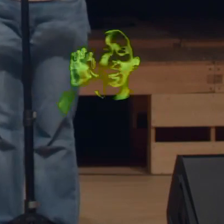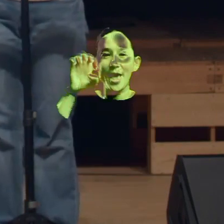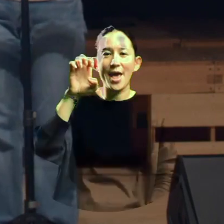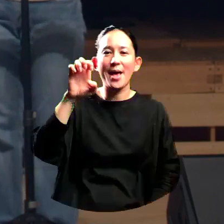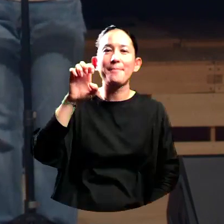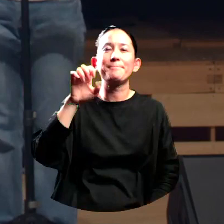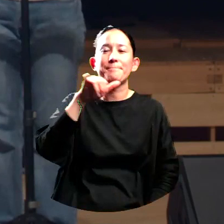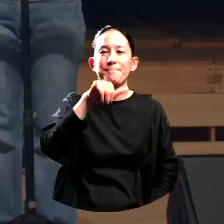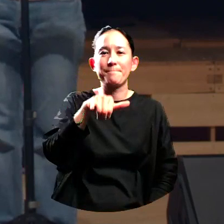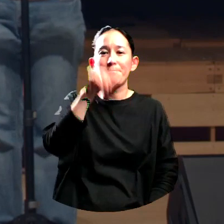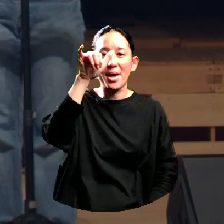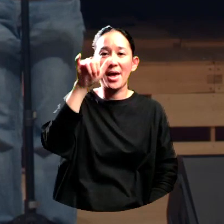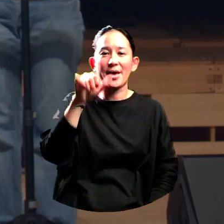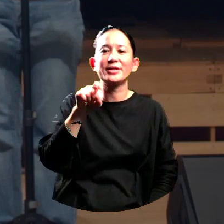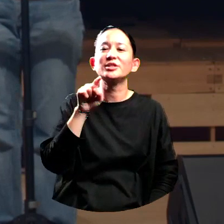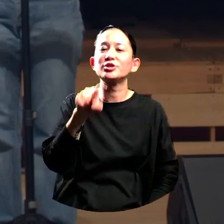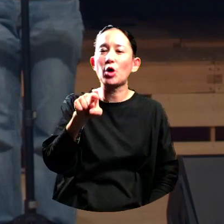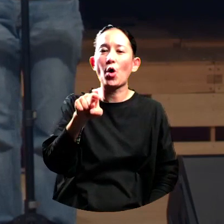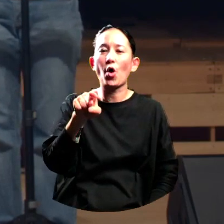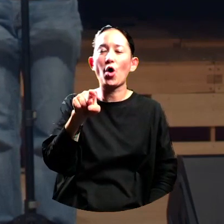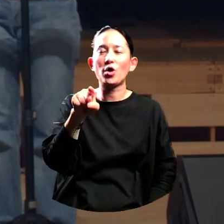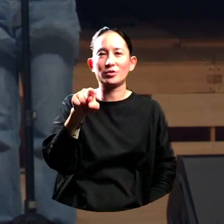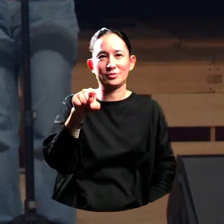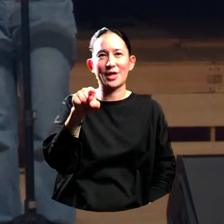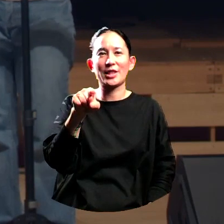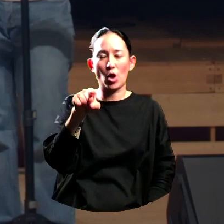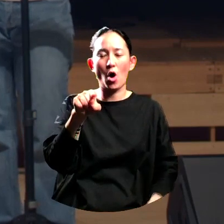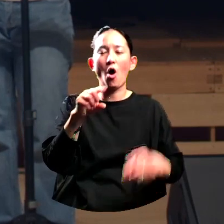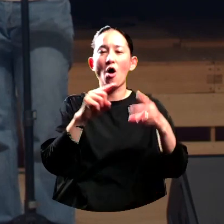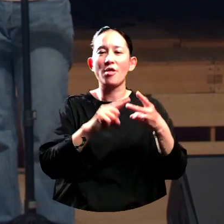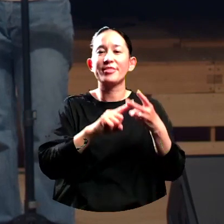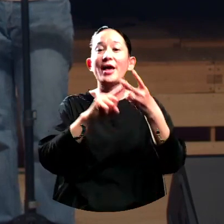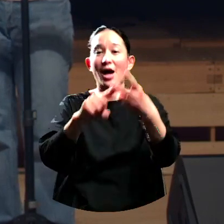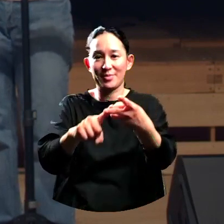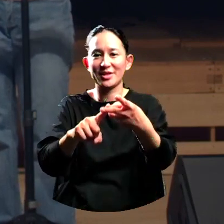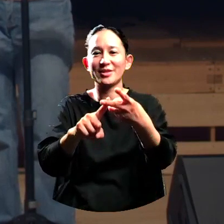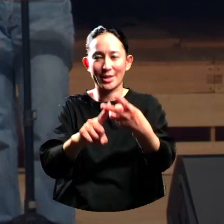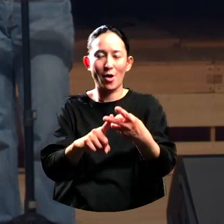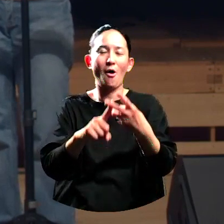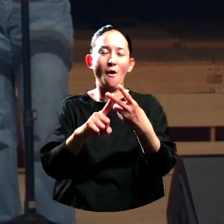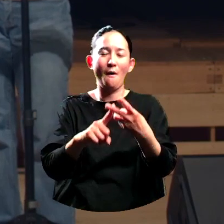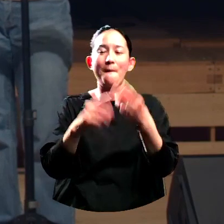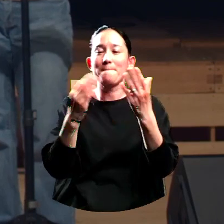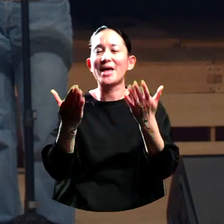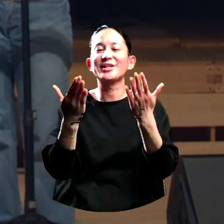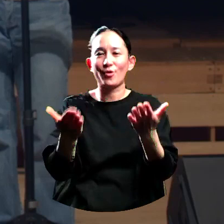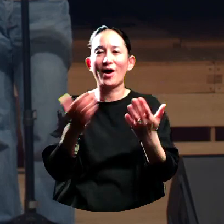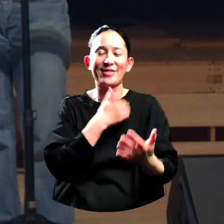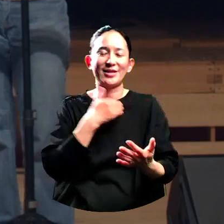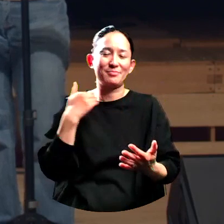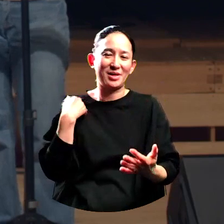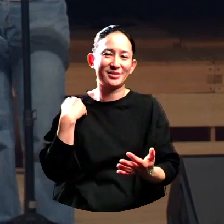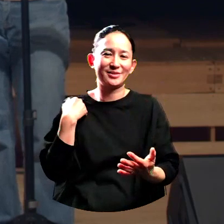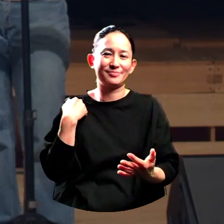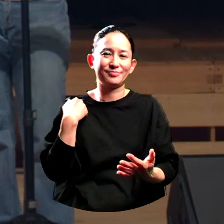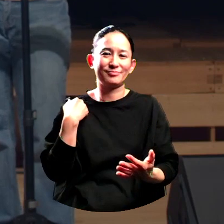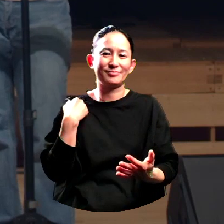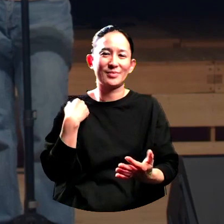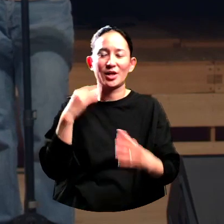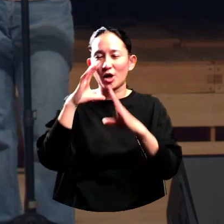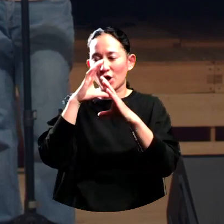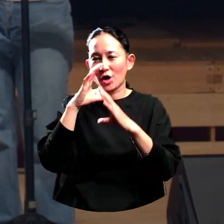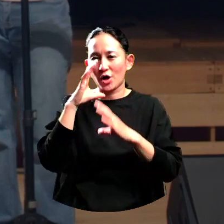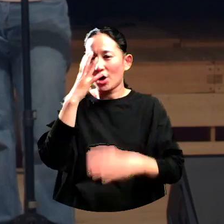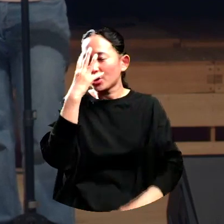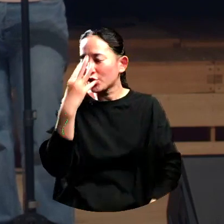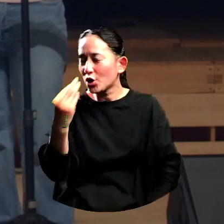this is an excellent opportunity to sign up. Please check out our newhope.yokohama website for more information. もし神様の御言